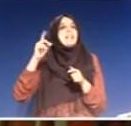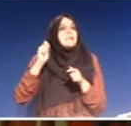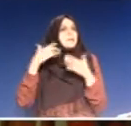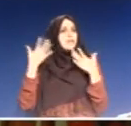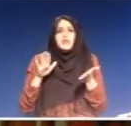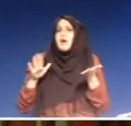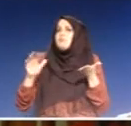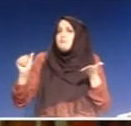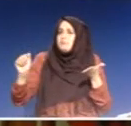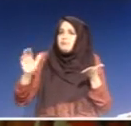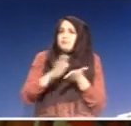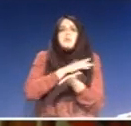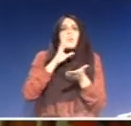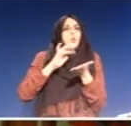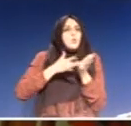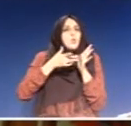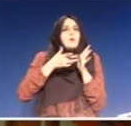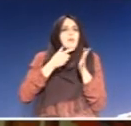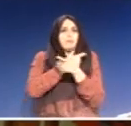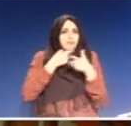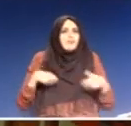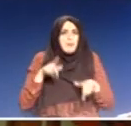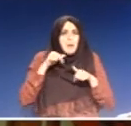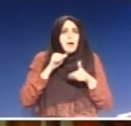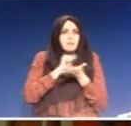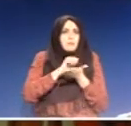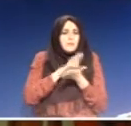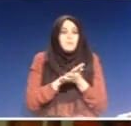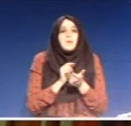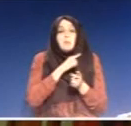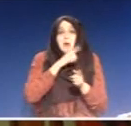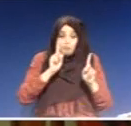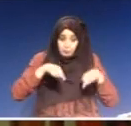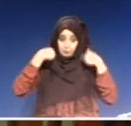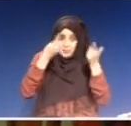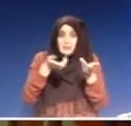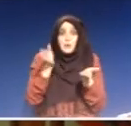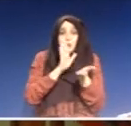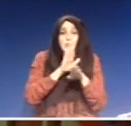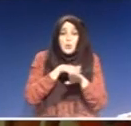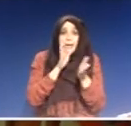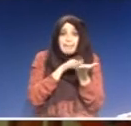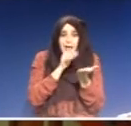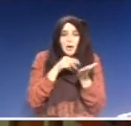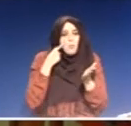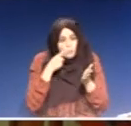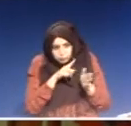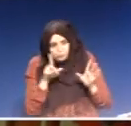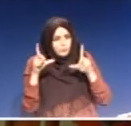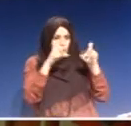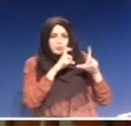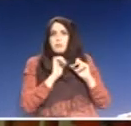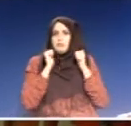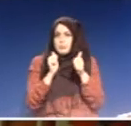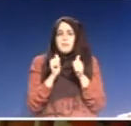سي كاداستري حبوا يقسموا بون انا كي خرجت في الميدان درت لهم لوفي بصح كي درت